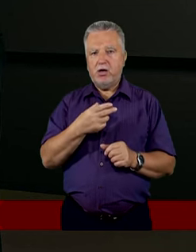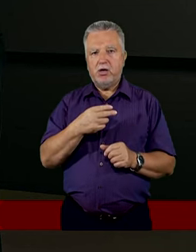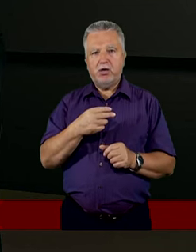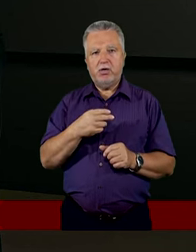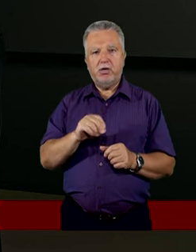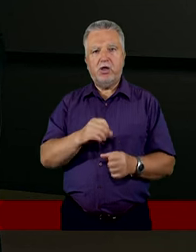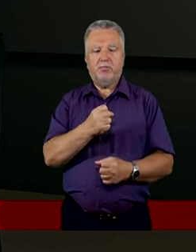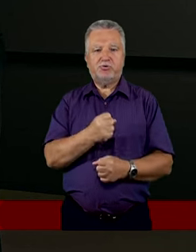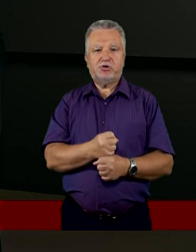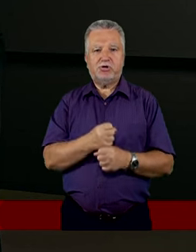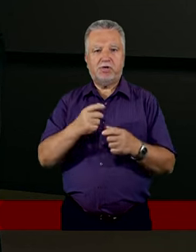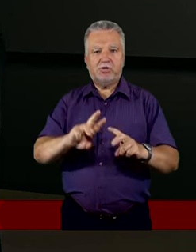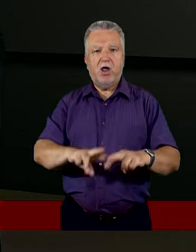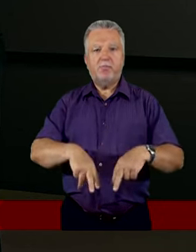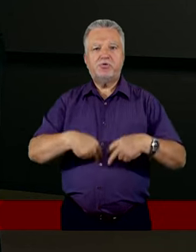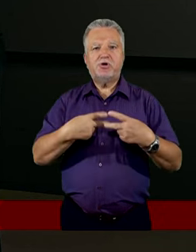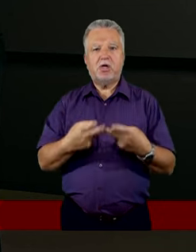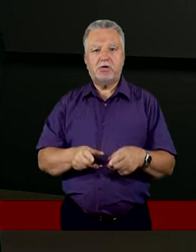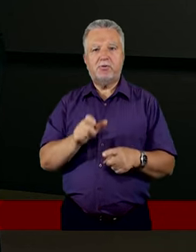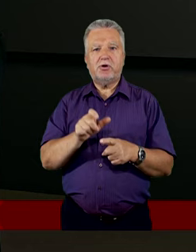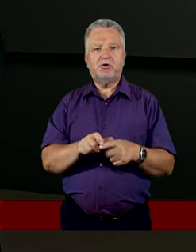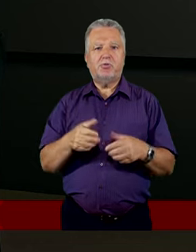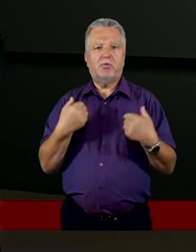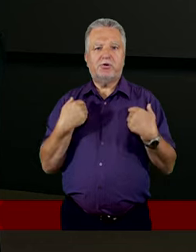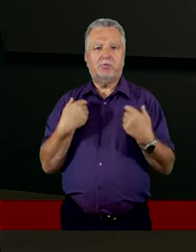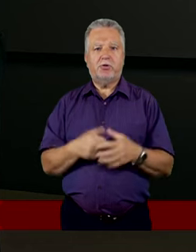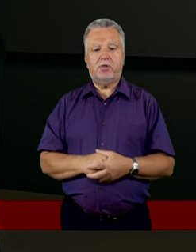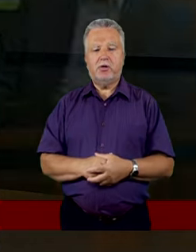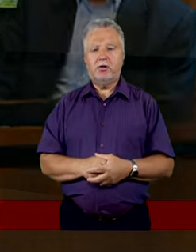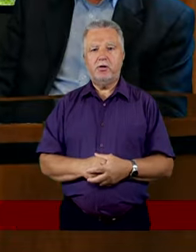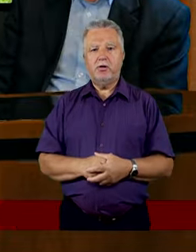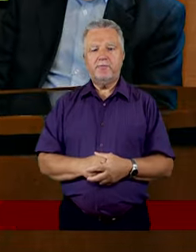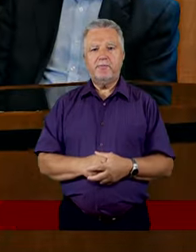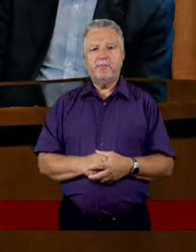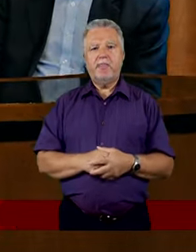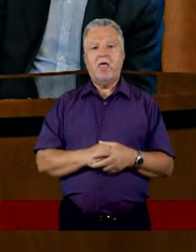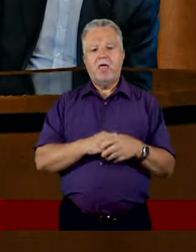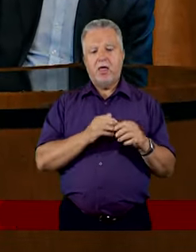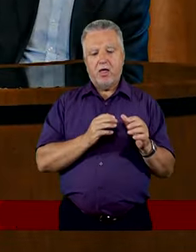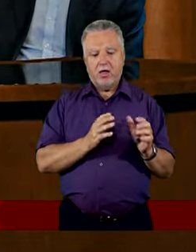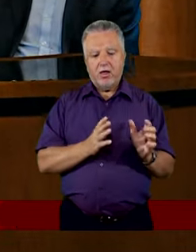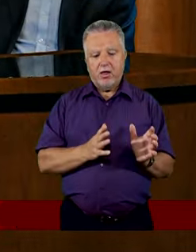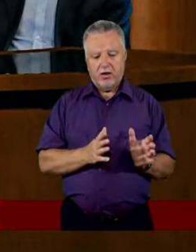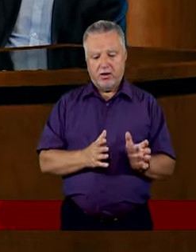nie zaniedbać tego przekazywania słowa żywota. I przygotowanie